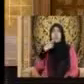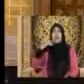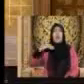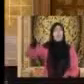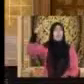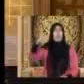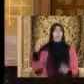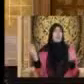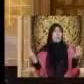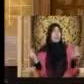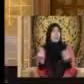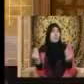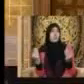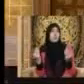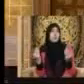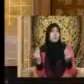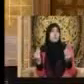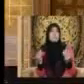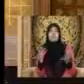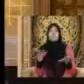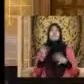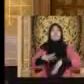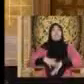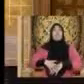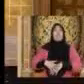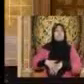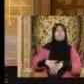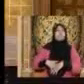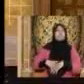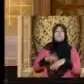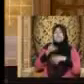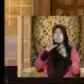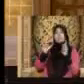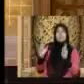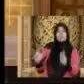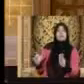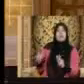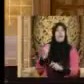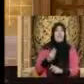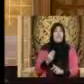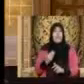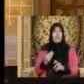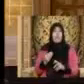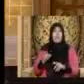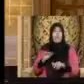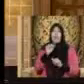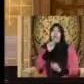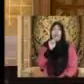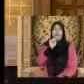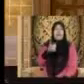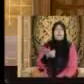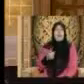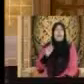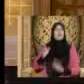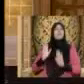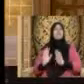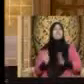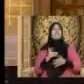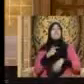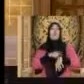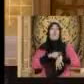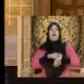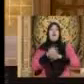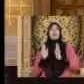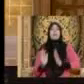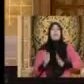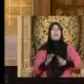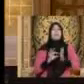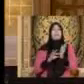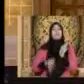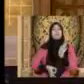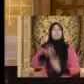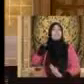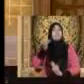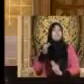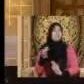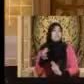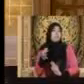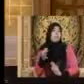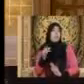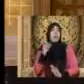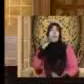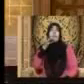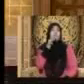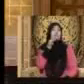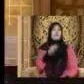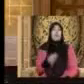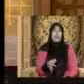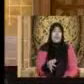الأسرة؟ ماذا يفعلون حيال أبنائنا الصغار؟ لابد من تنظيم أوقاتهم. ربي عز وجل أعطانا